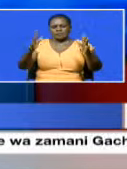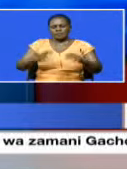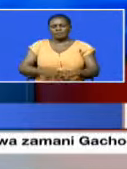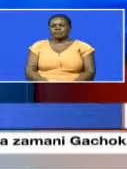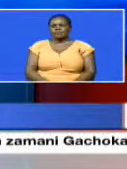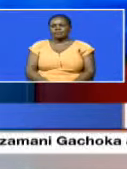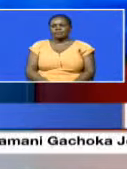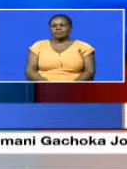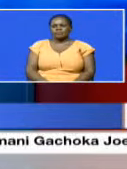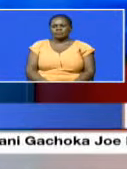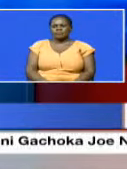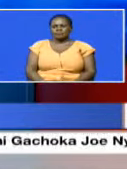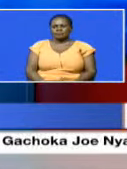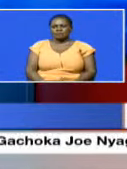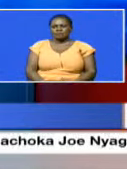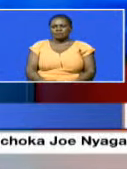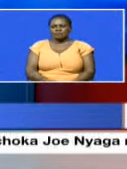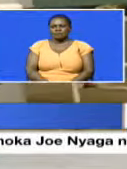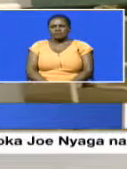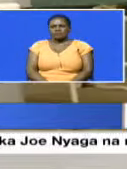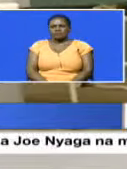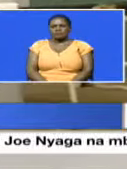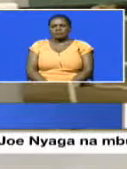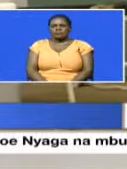Miti anatathmini.